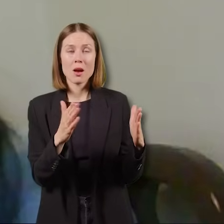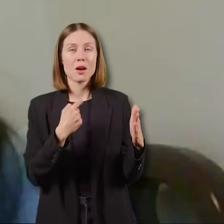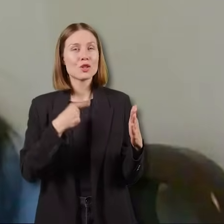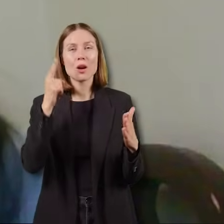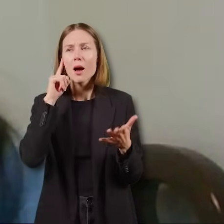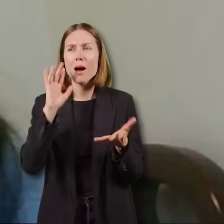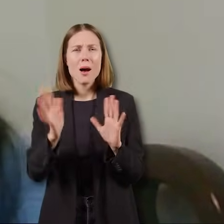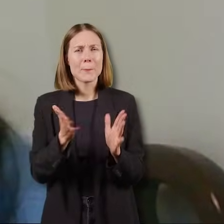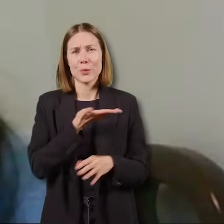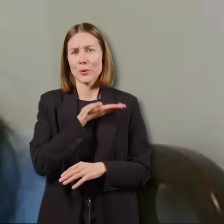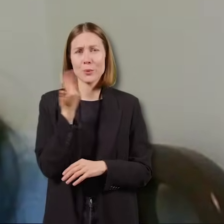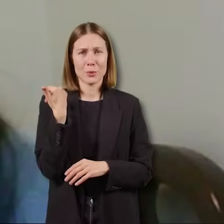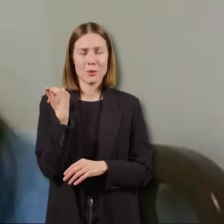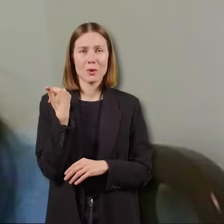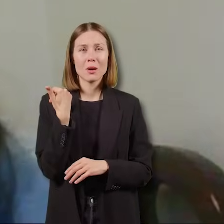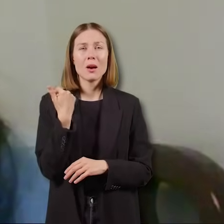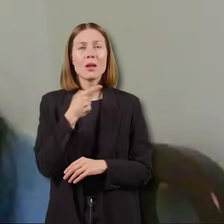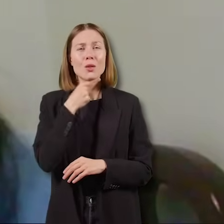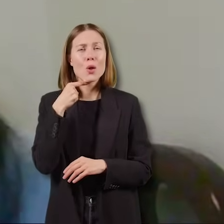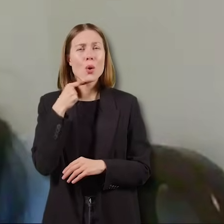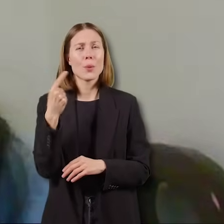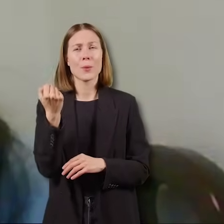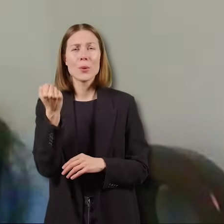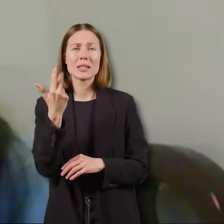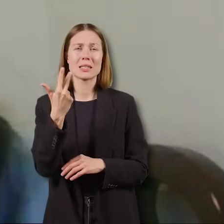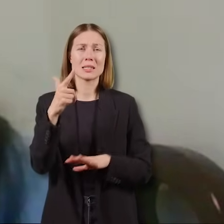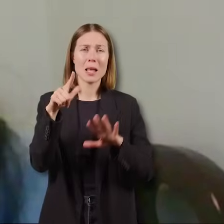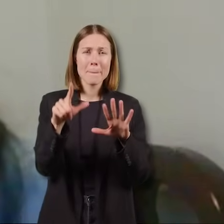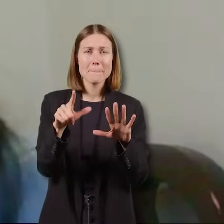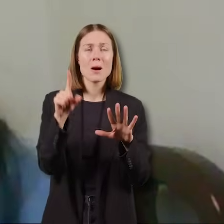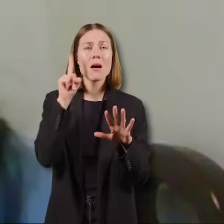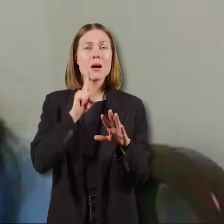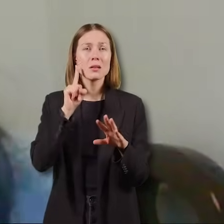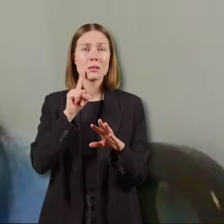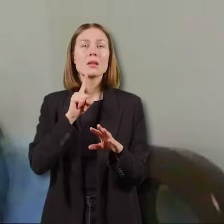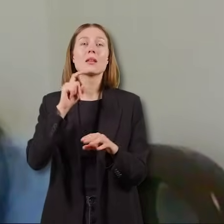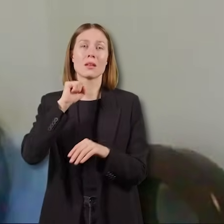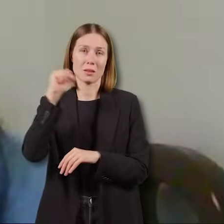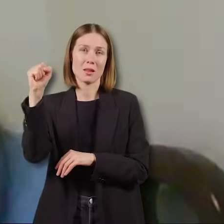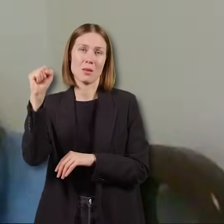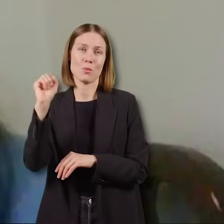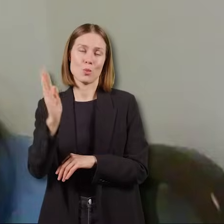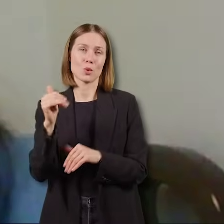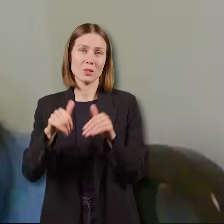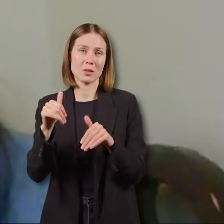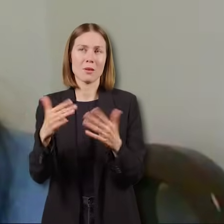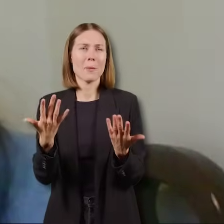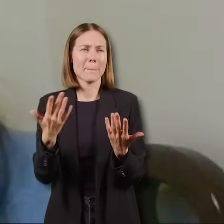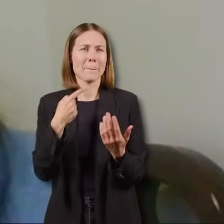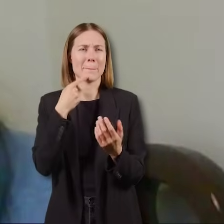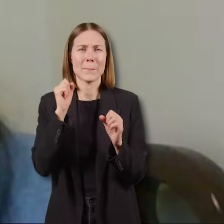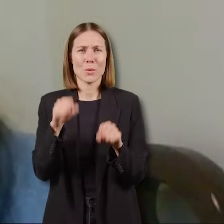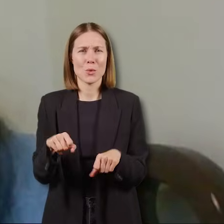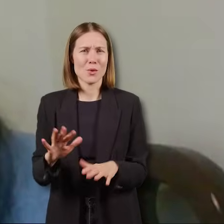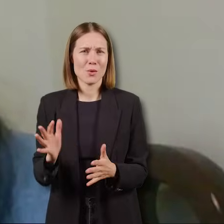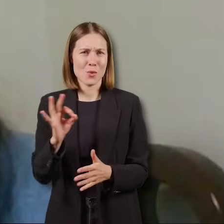net nebejoju, kad didesnė dauguma ir visi 37 kandidatai laimės šitus rinkimus. Tai apie ką mes galime kalbėti